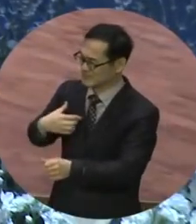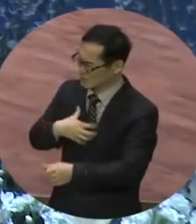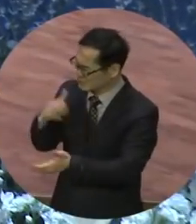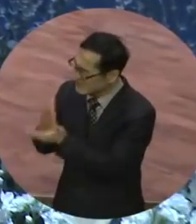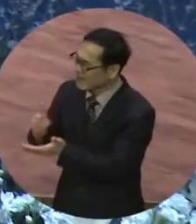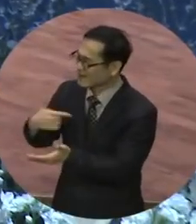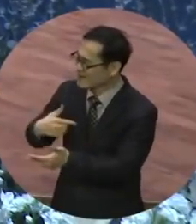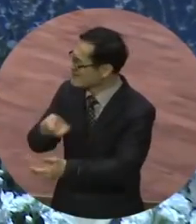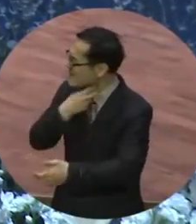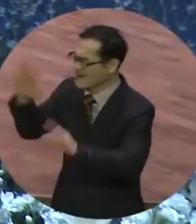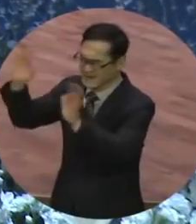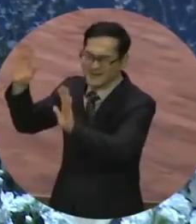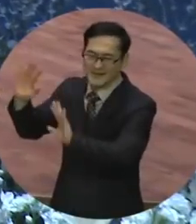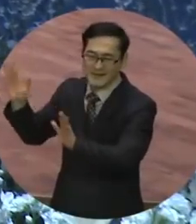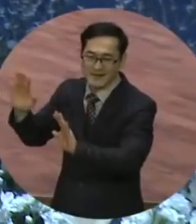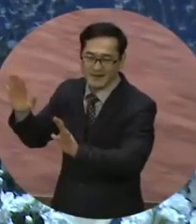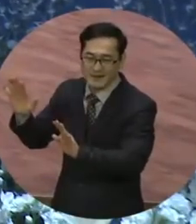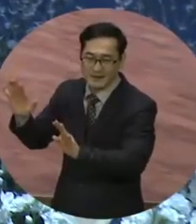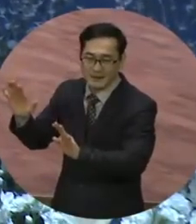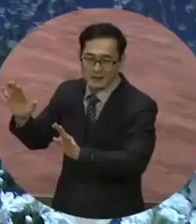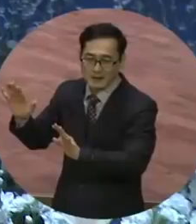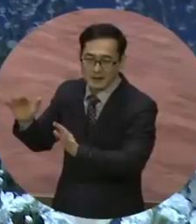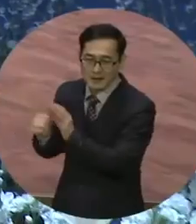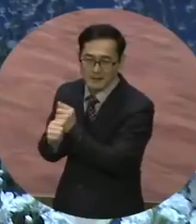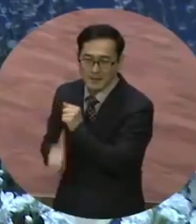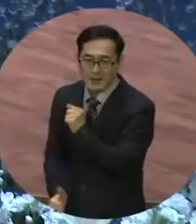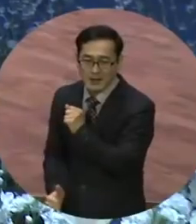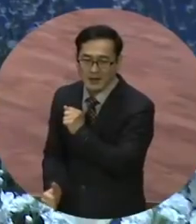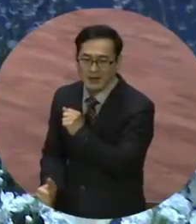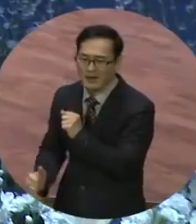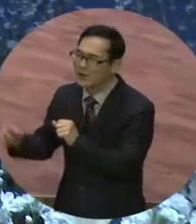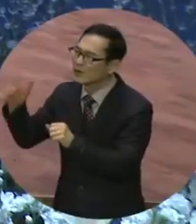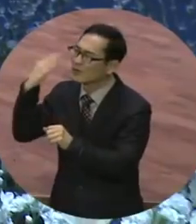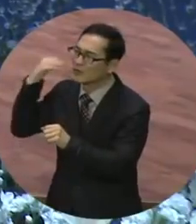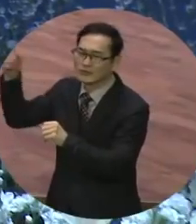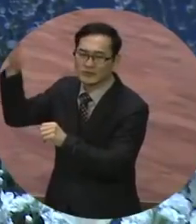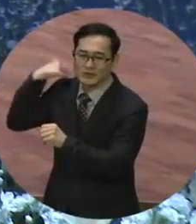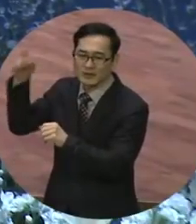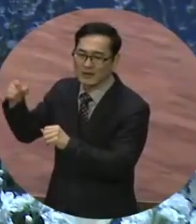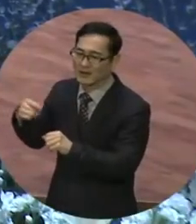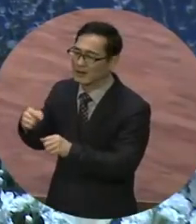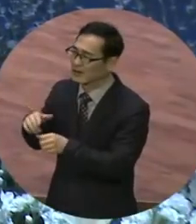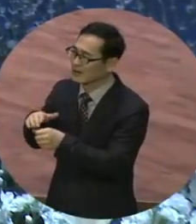때문에 도저히 아가페라는 단어를 쓸 수가 없었던 거예요.